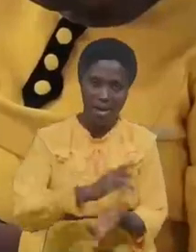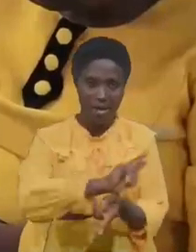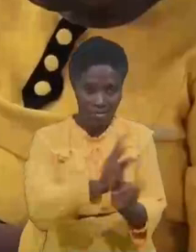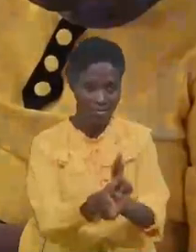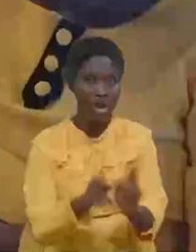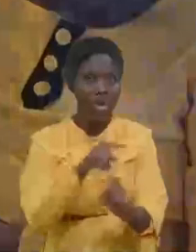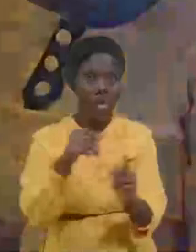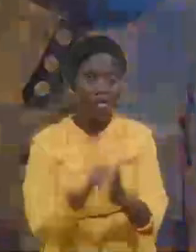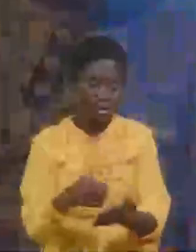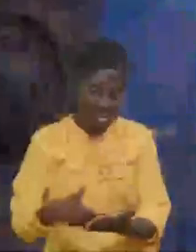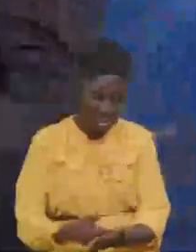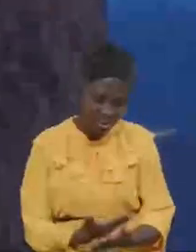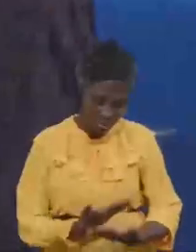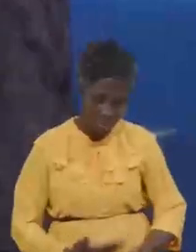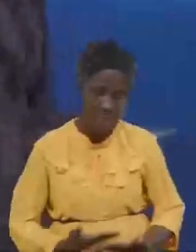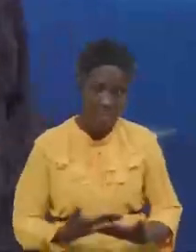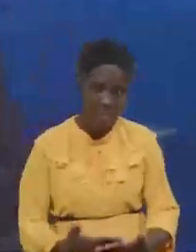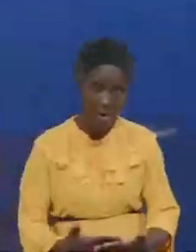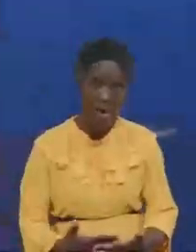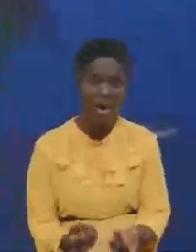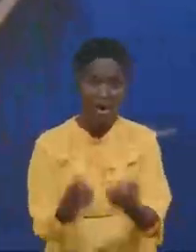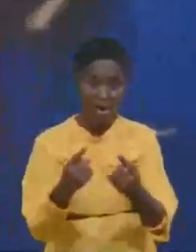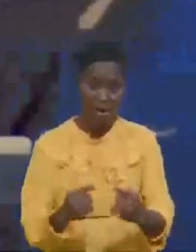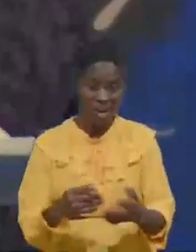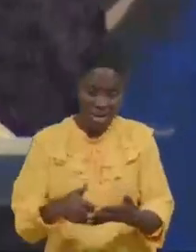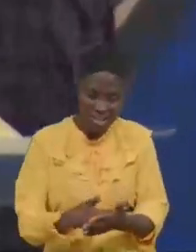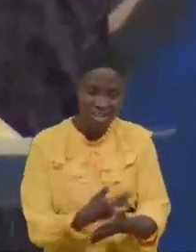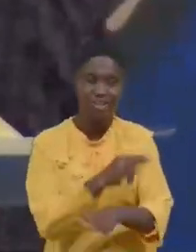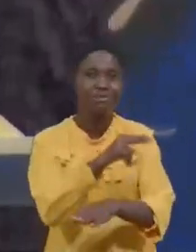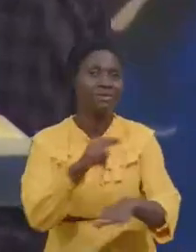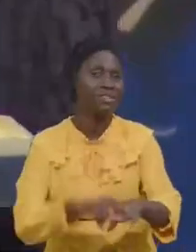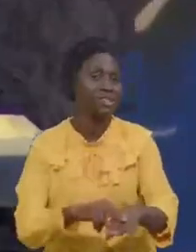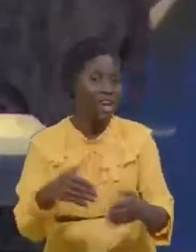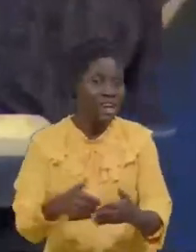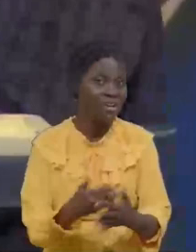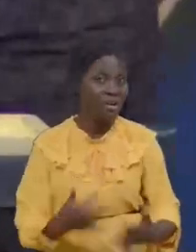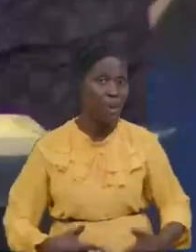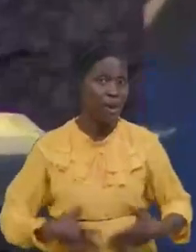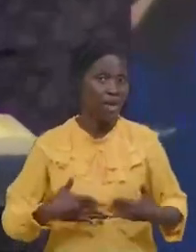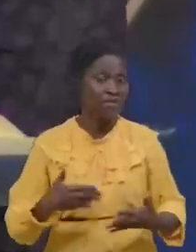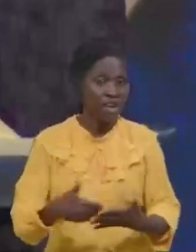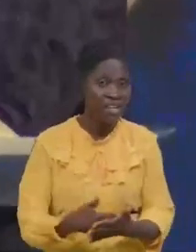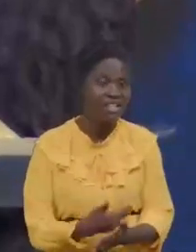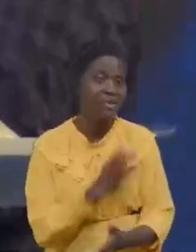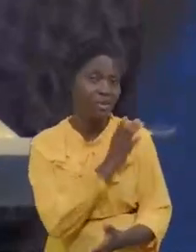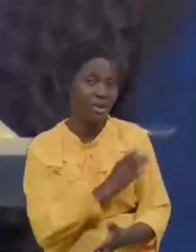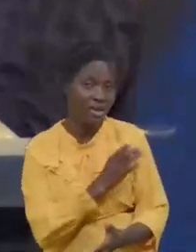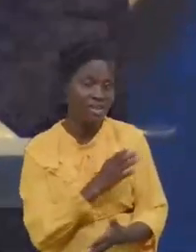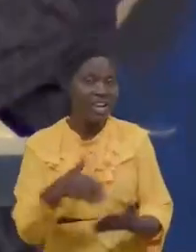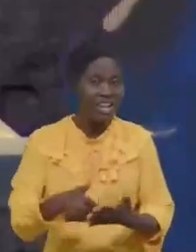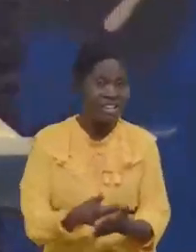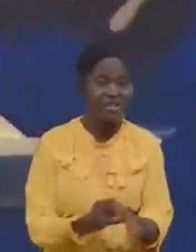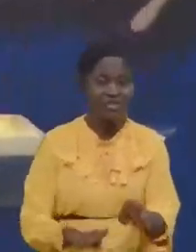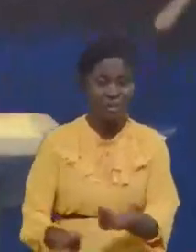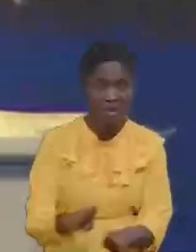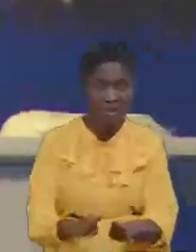naissance vient, une nouvelle nature, une nouvelle vie, un nouveau caractère, un nouveau